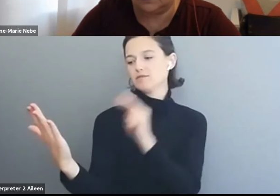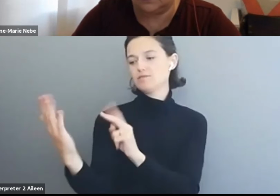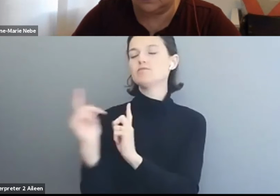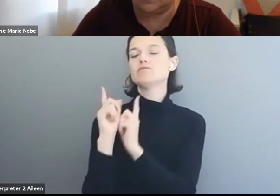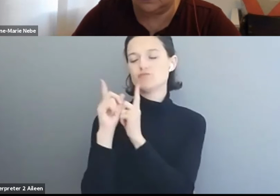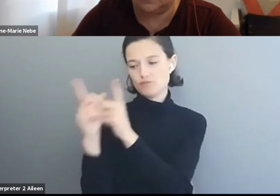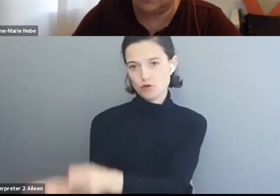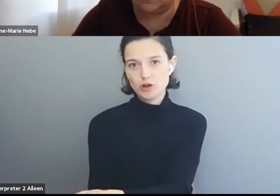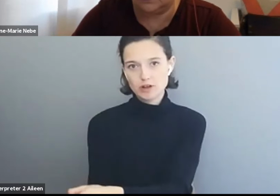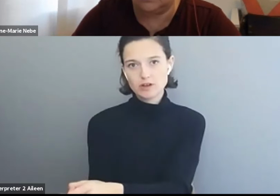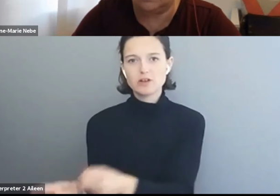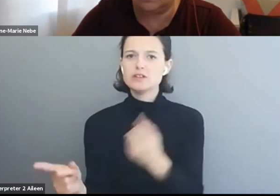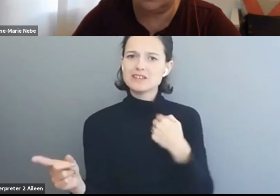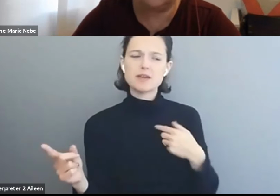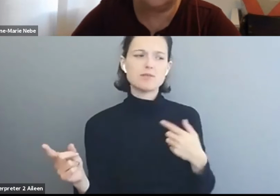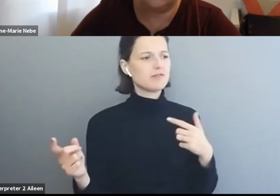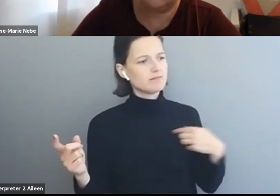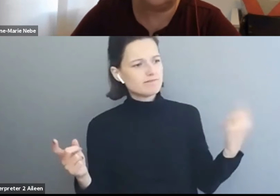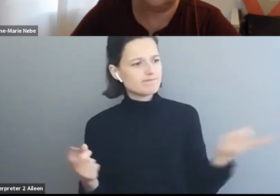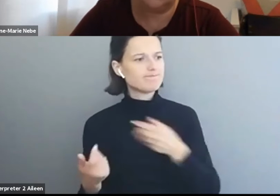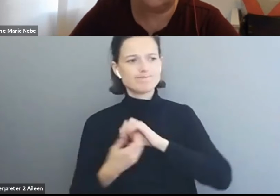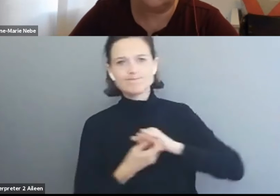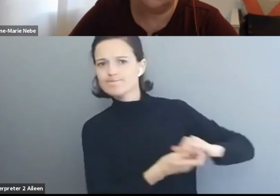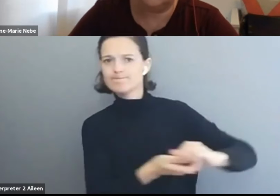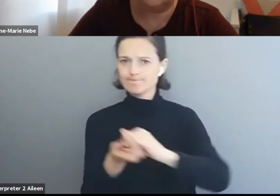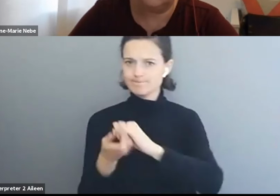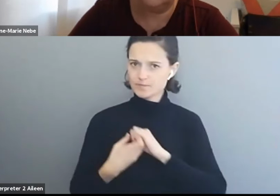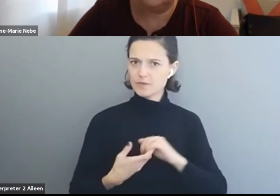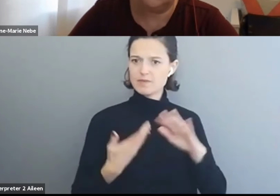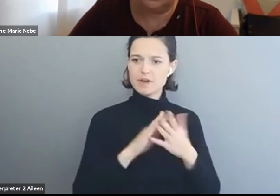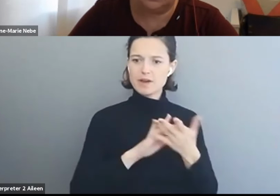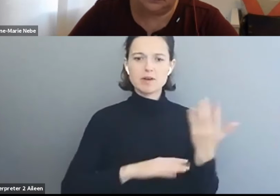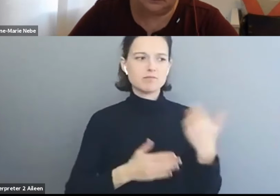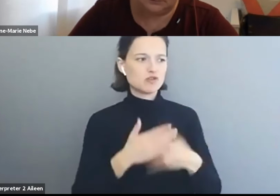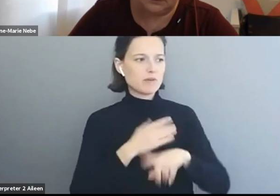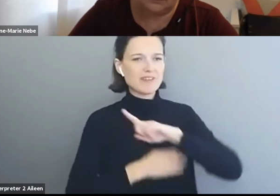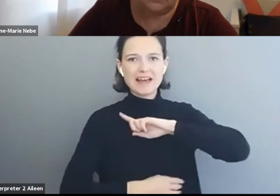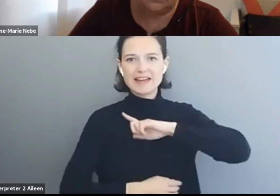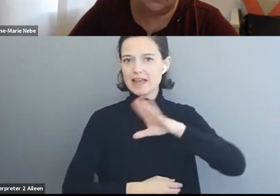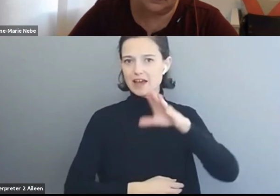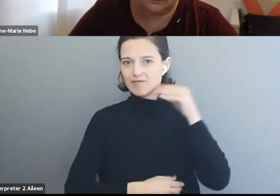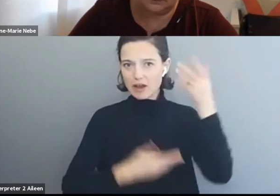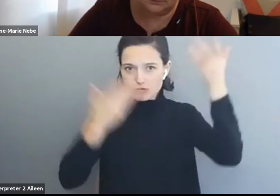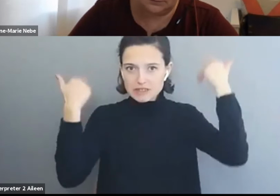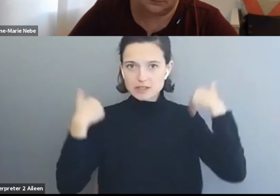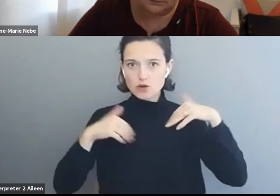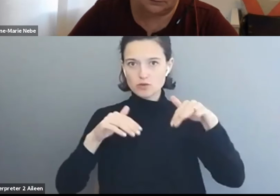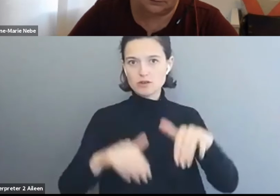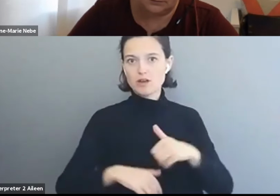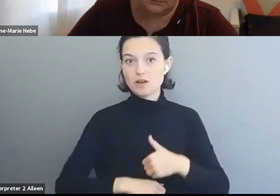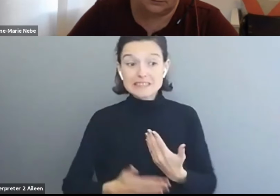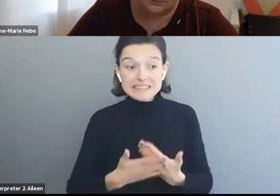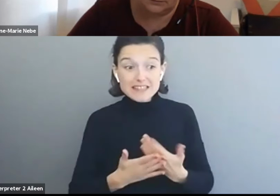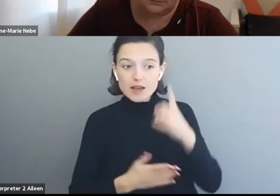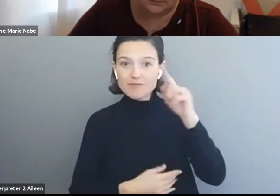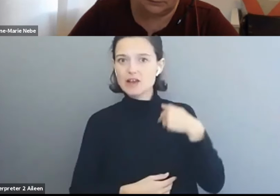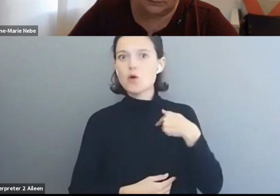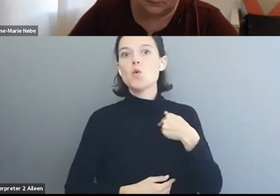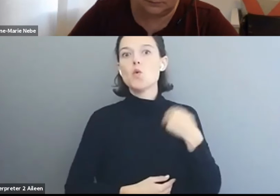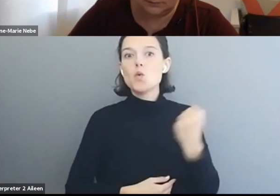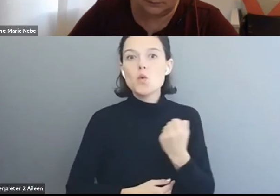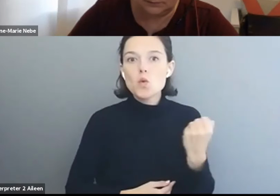of Conduct oder einem gemeinsamen Erfahrungshintergrund einfach gemerkt wird, was für einen Mehrwert man hat, und zwar für alle. Das